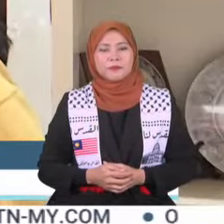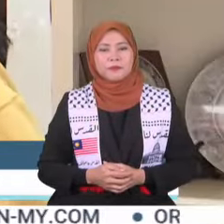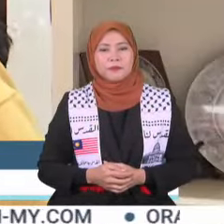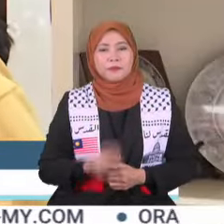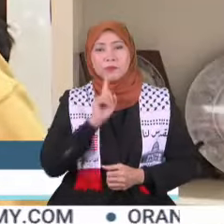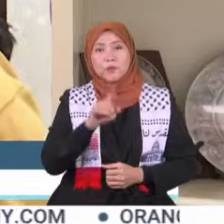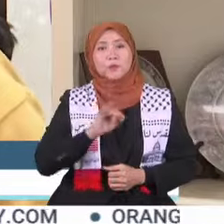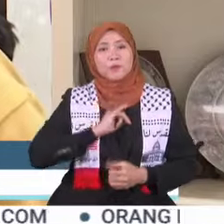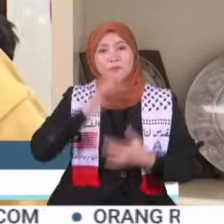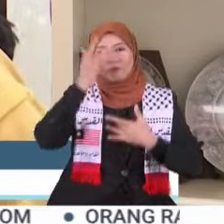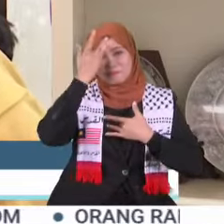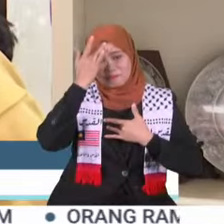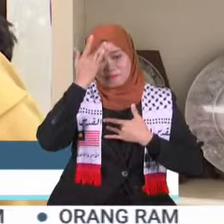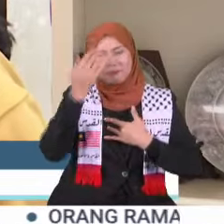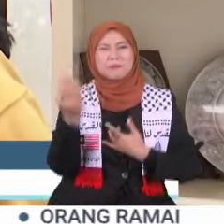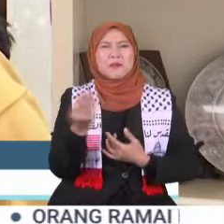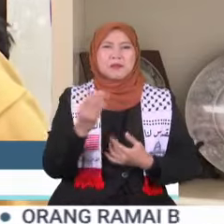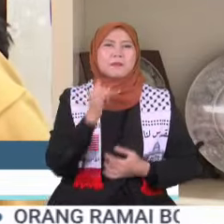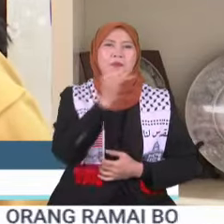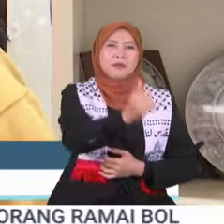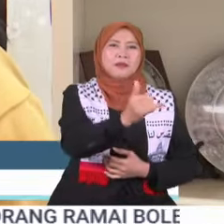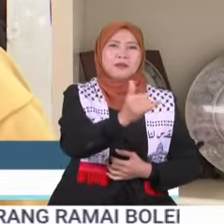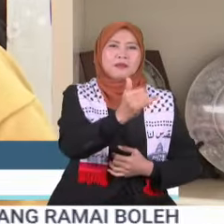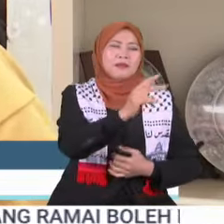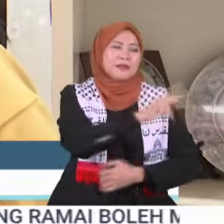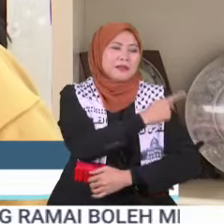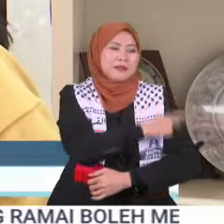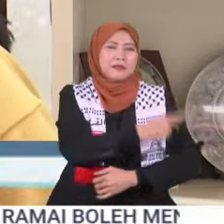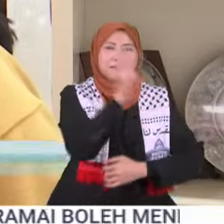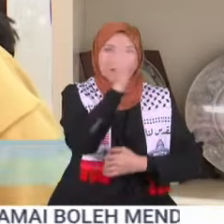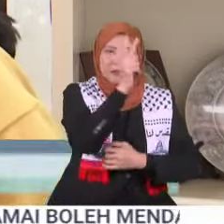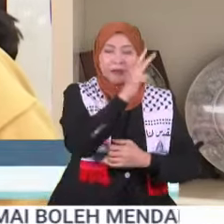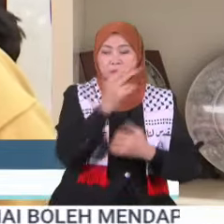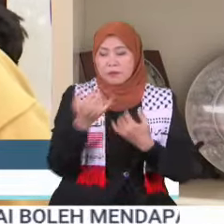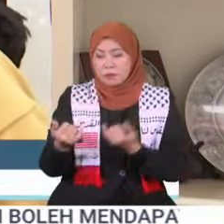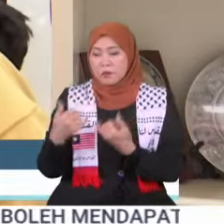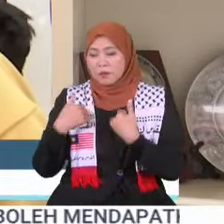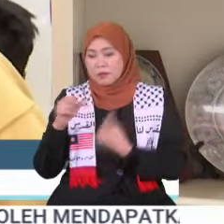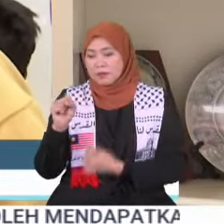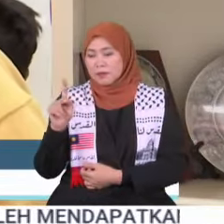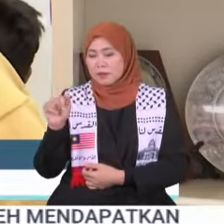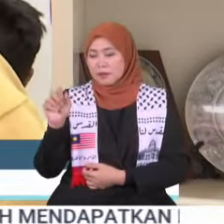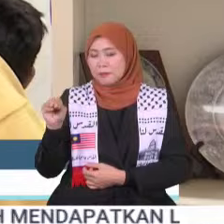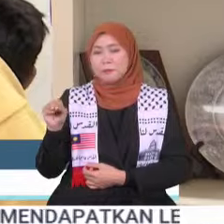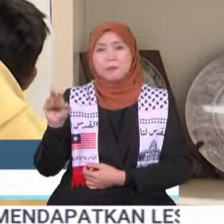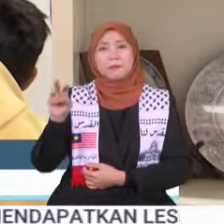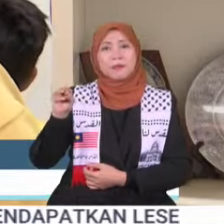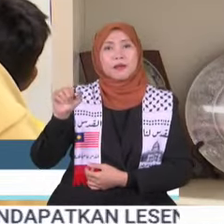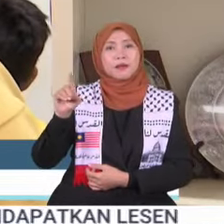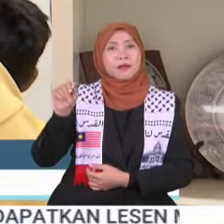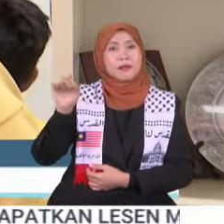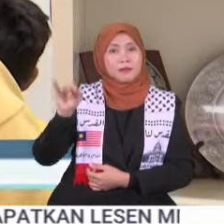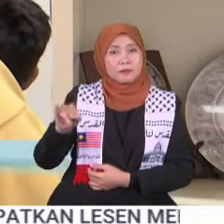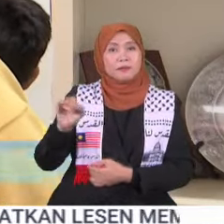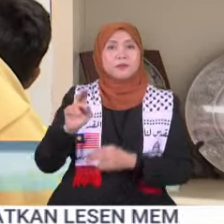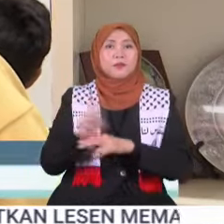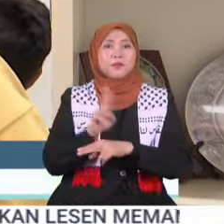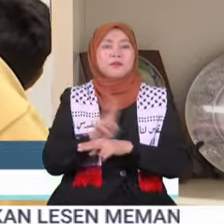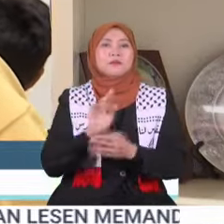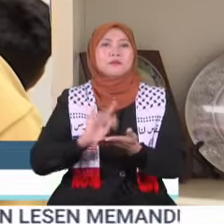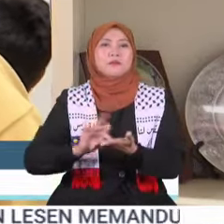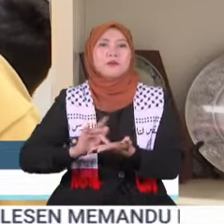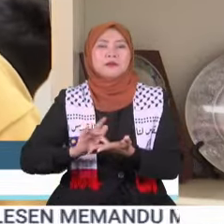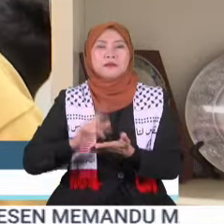Biasanya saya sakit, saya akan pergi ke klinik kerajaan lah untuk dapatkan rawatan. Tapi bila ada skim perubatan madani ini, saya gunakan skim perubatan madani